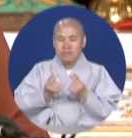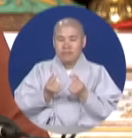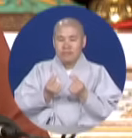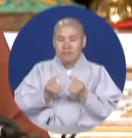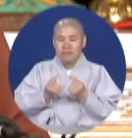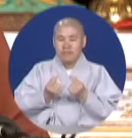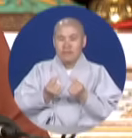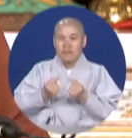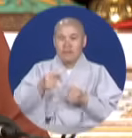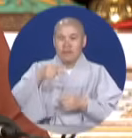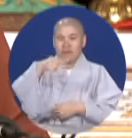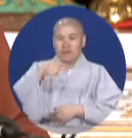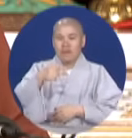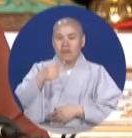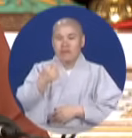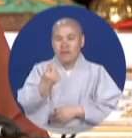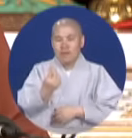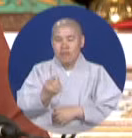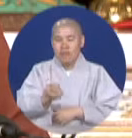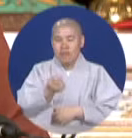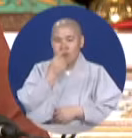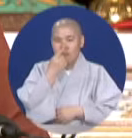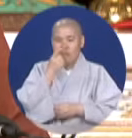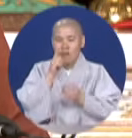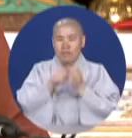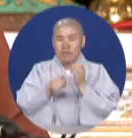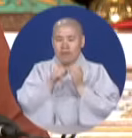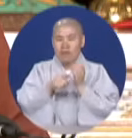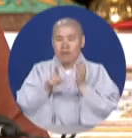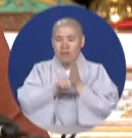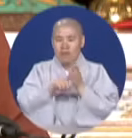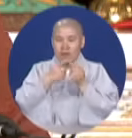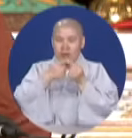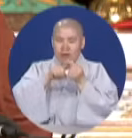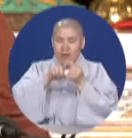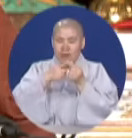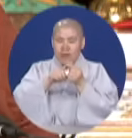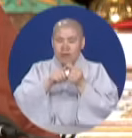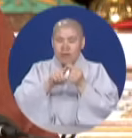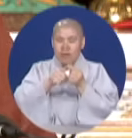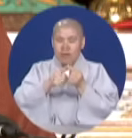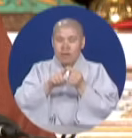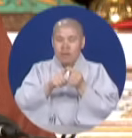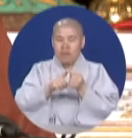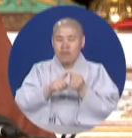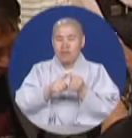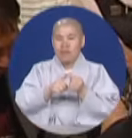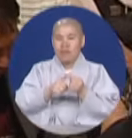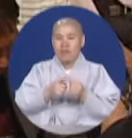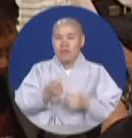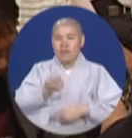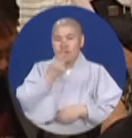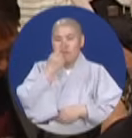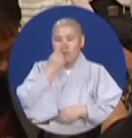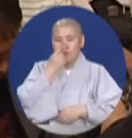그 도로서 배우는 불교하고 문헌으로 배우는 불교하고의 충돌이에요.